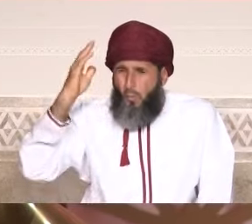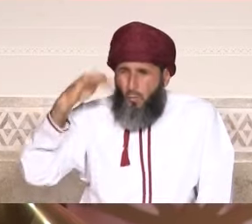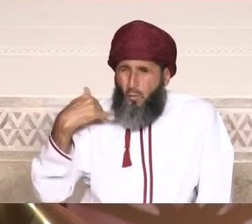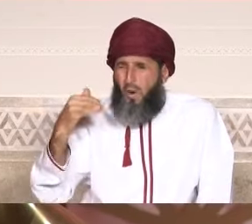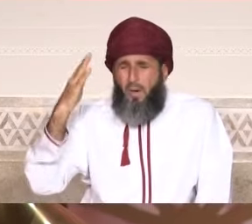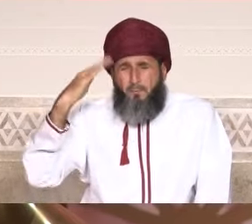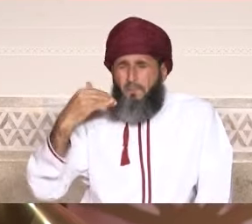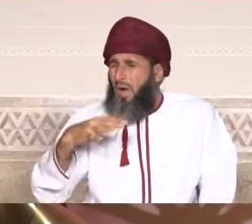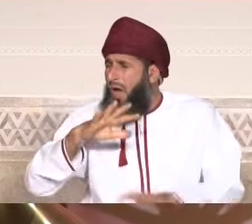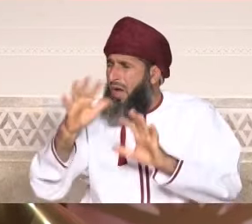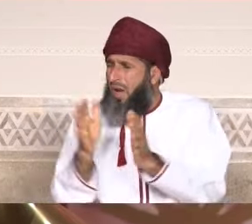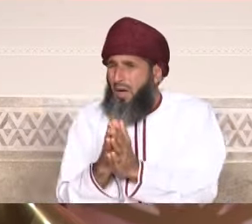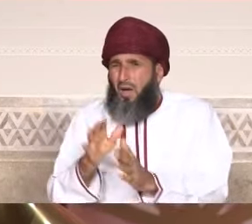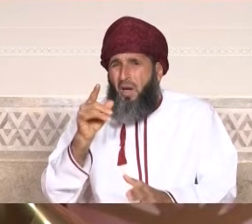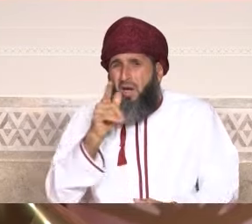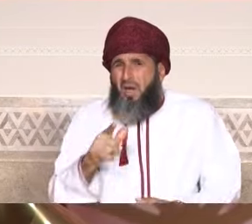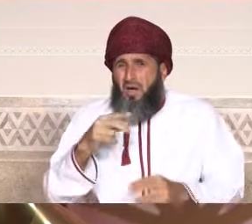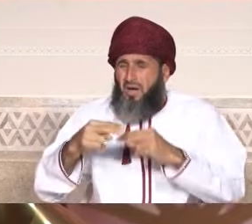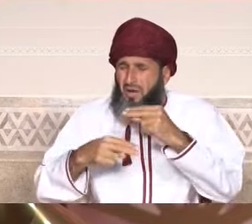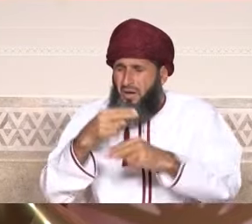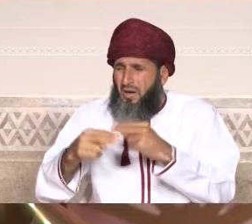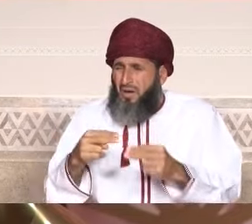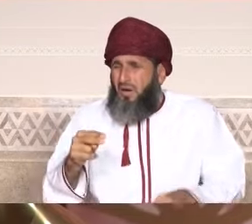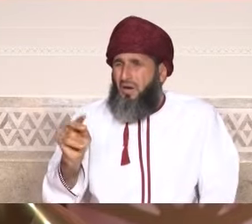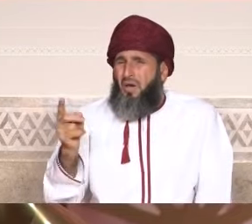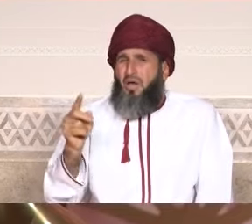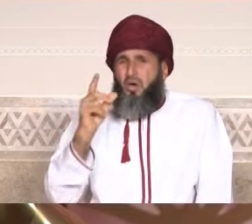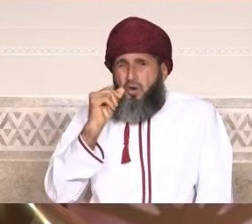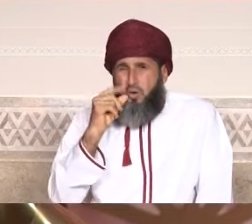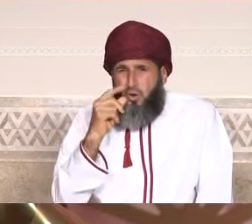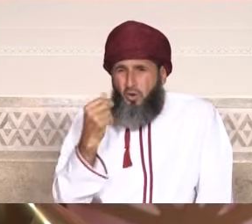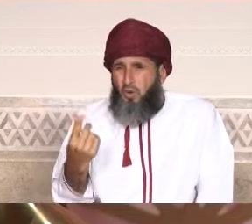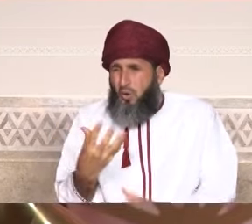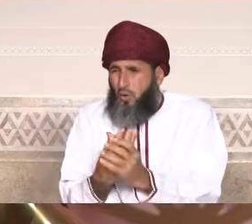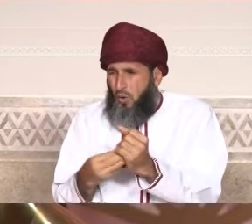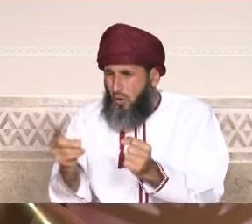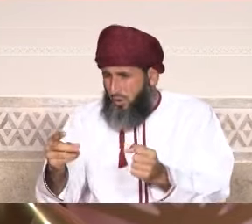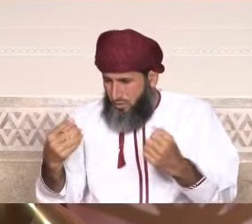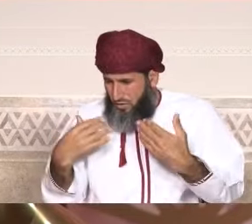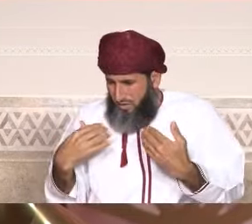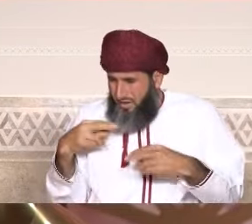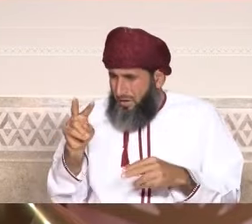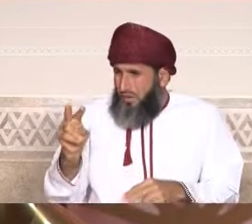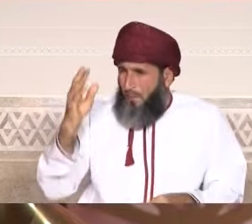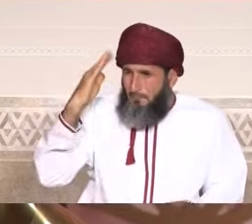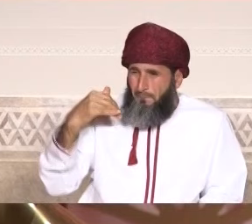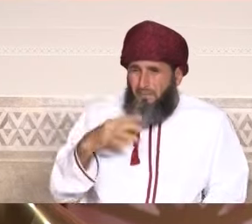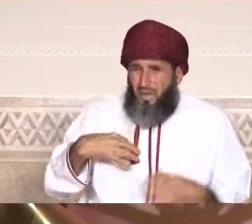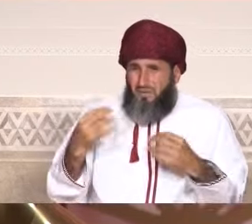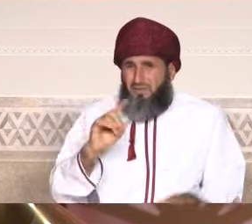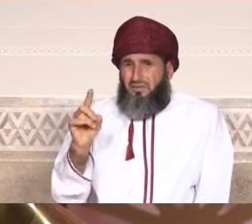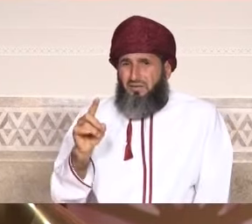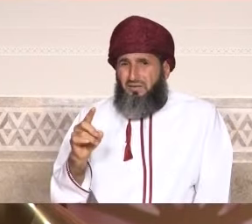أو ما ملكت أيمانهن أو التابعين غير أولي الإربة من الرجال أو الطفل الذين لم يظهروا على عورات النساء، ثم قال